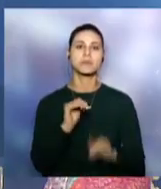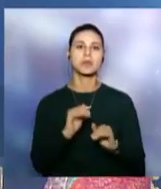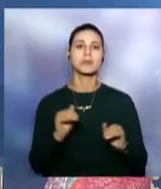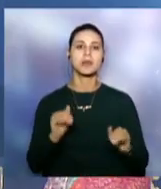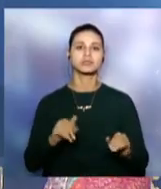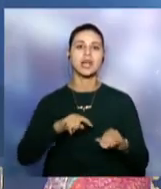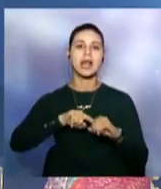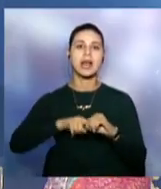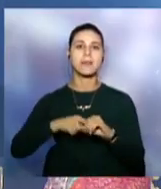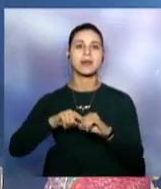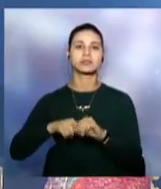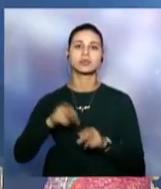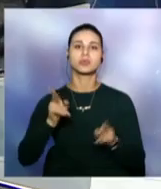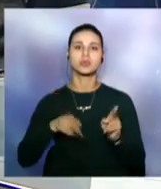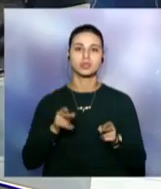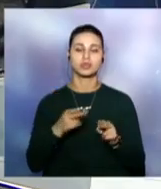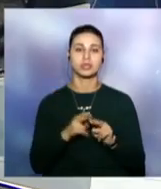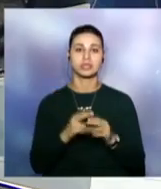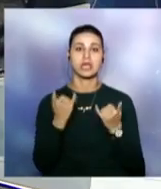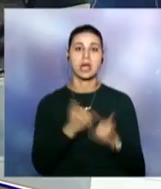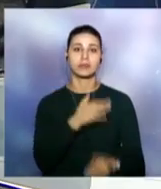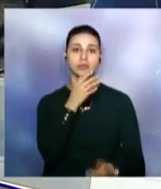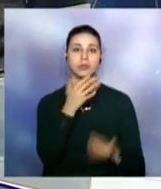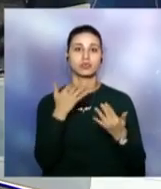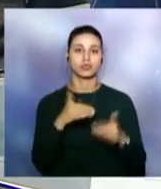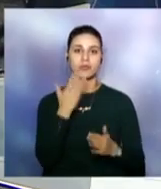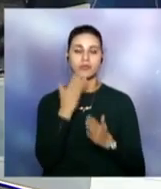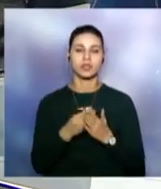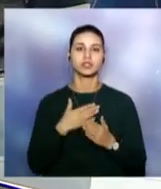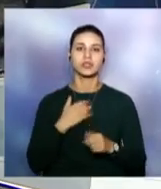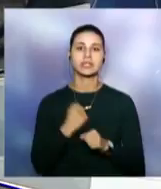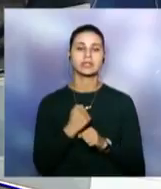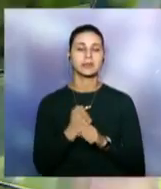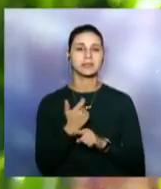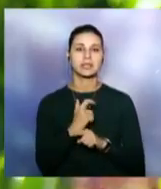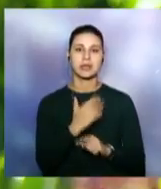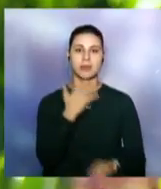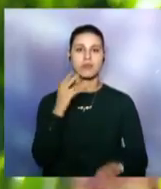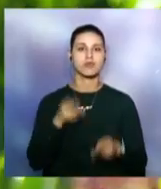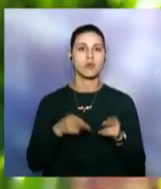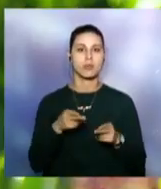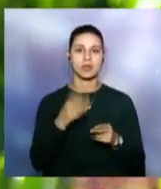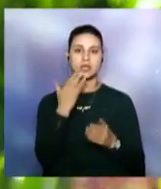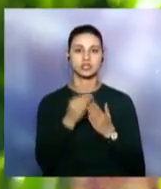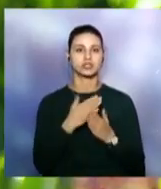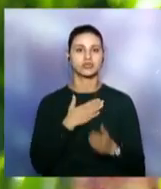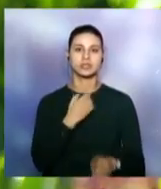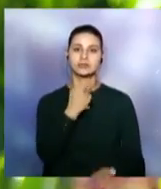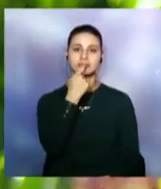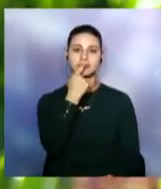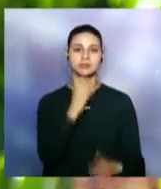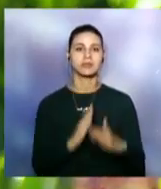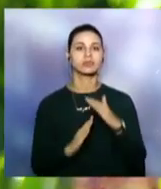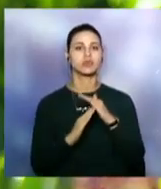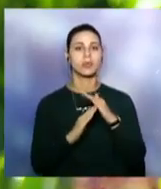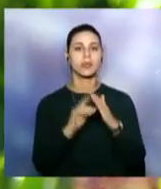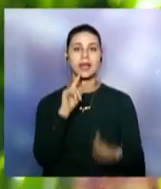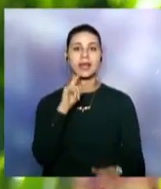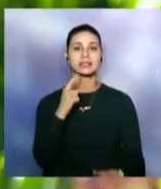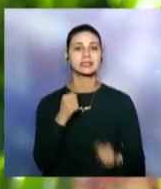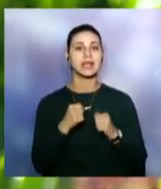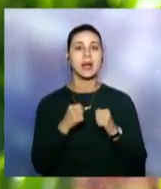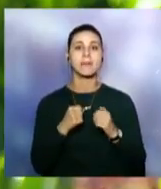ბავშვთა ლაპაროსკოპიური ქირურგიის. ამჟამად ჩვენთან უკვე კეთდება საკმაოდ ბევრი ოპერაციები, ჩვენ შეზღუდული ვართ ასაკში, მაგალითად ჩვენ ერთ წლამდე